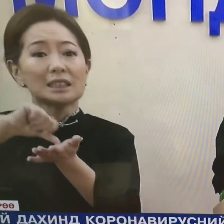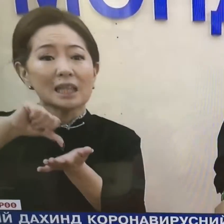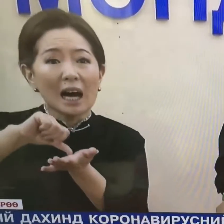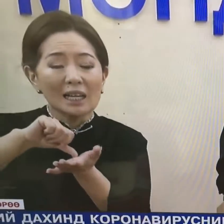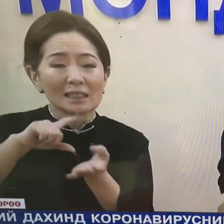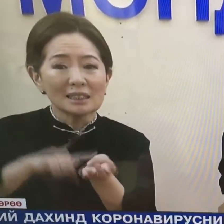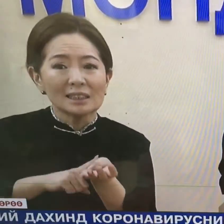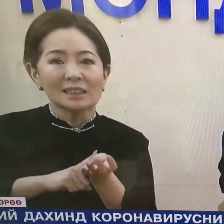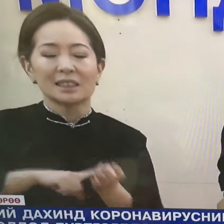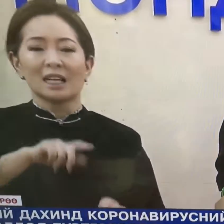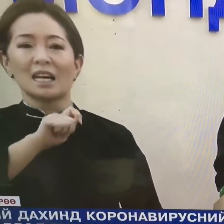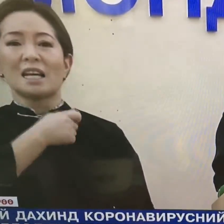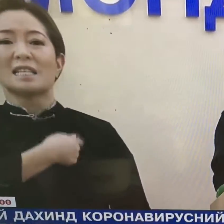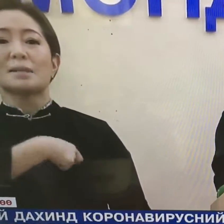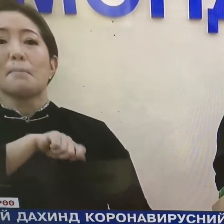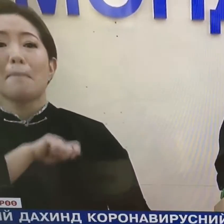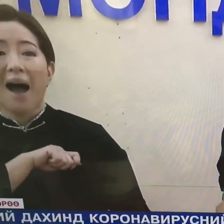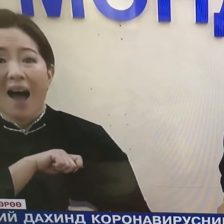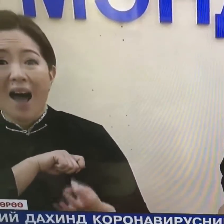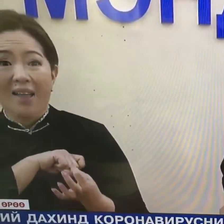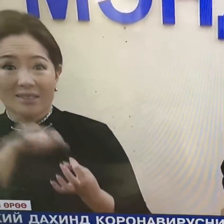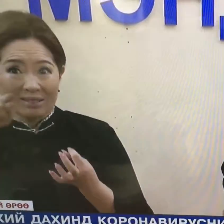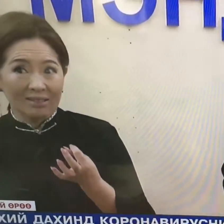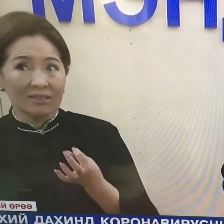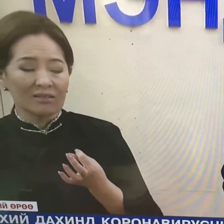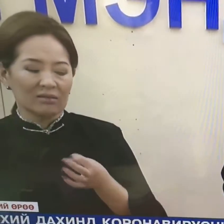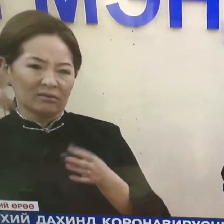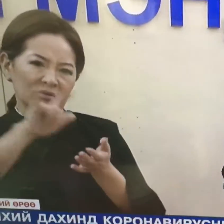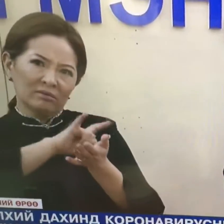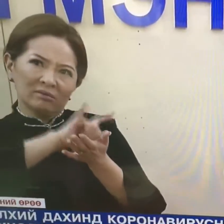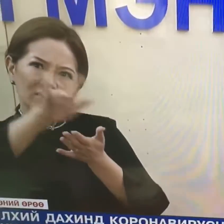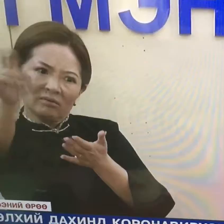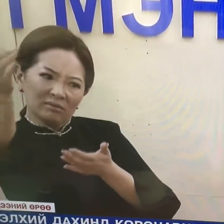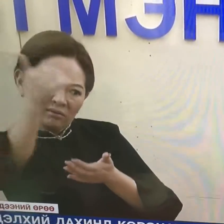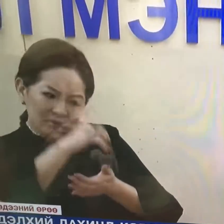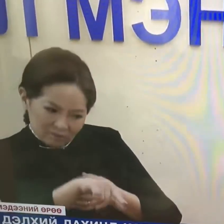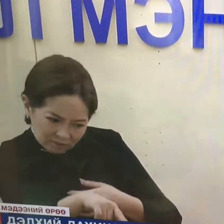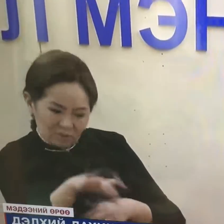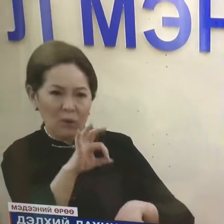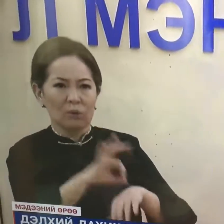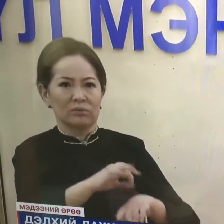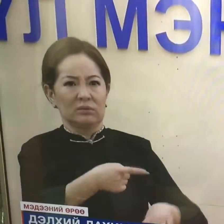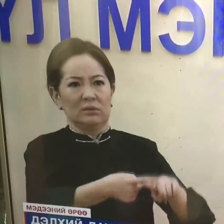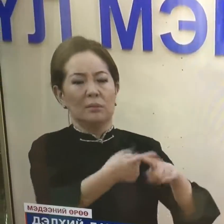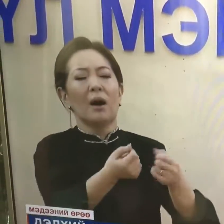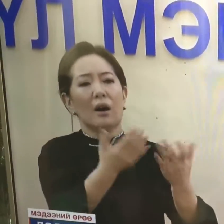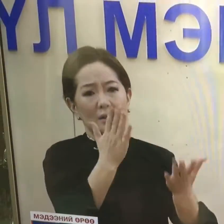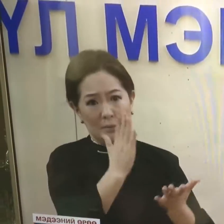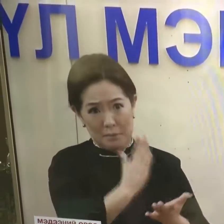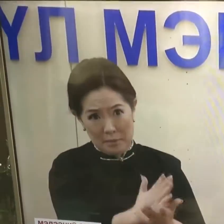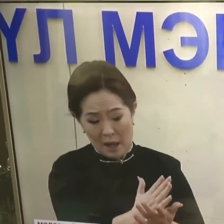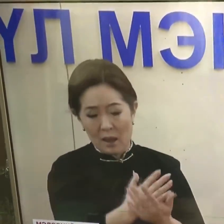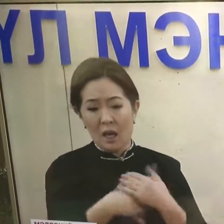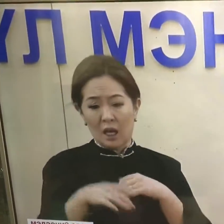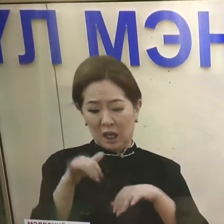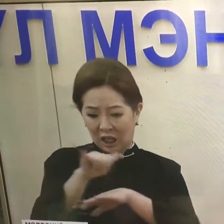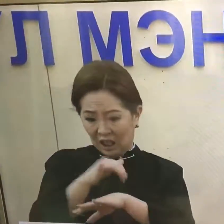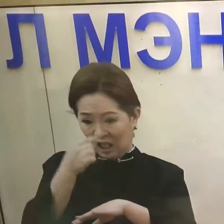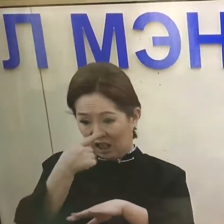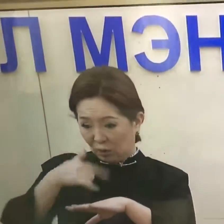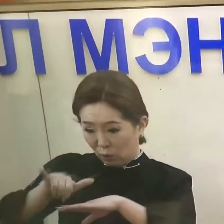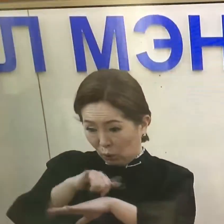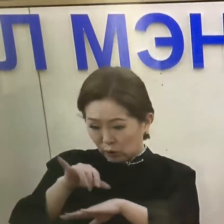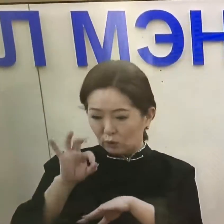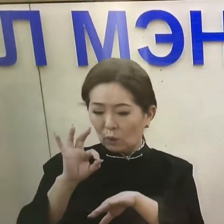импортлогдсон тохиолдлууд хятад улсад бүртгэгдээд байна. Бага хятад улсад 80,000 гаруй тохиолдол бүртгэгдснээс 70% нь